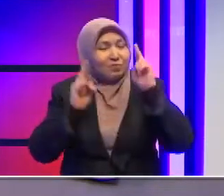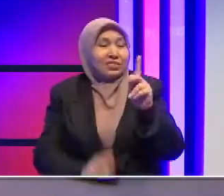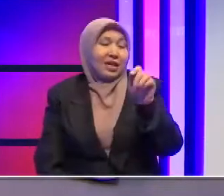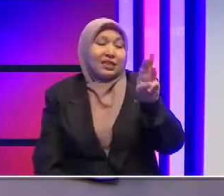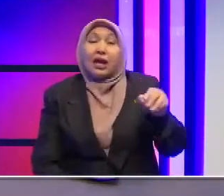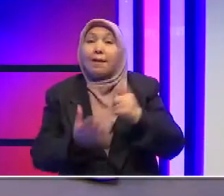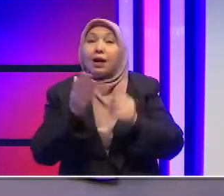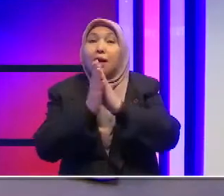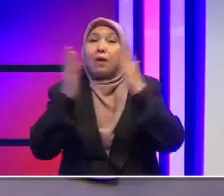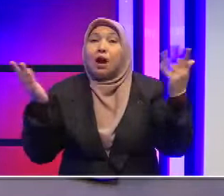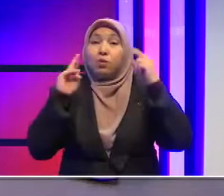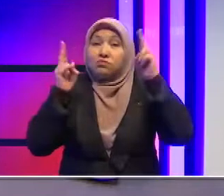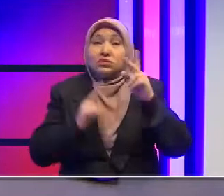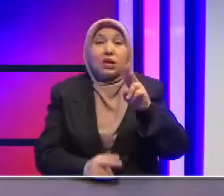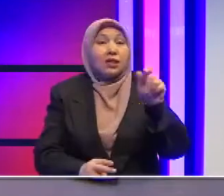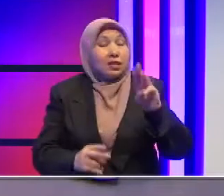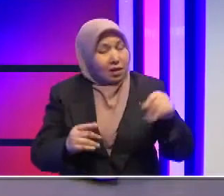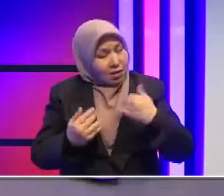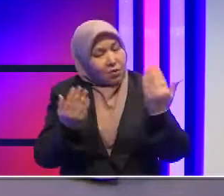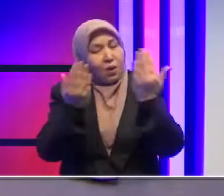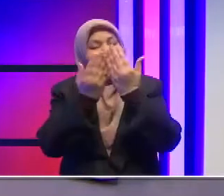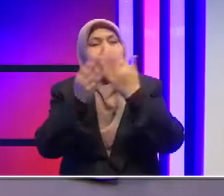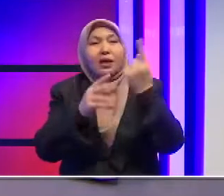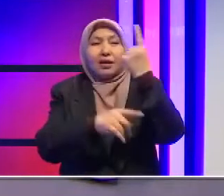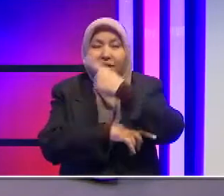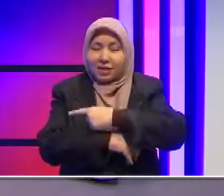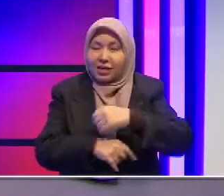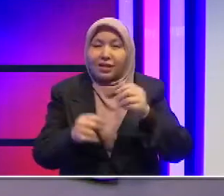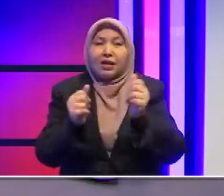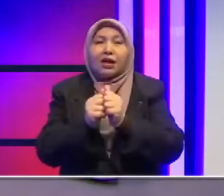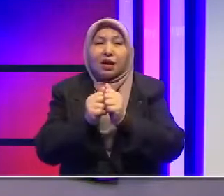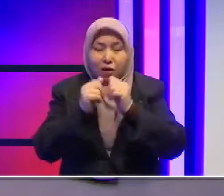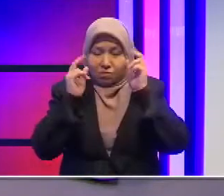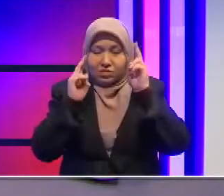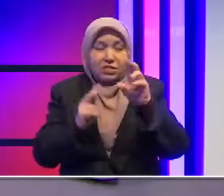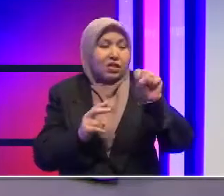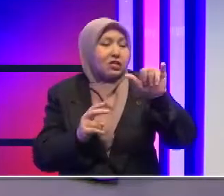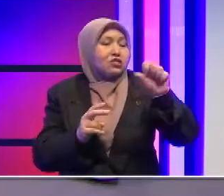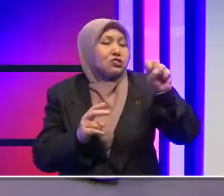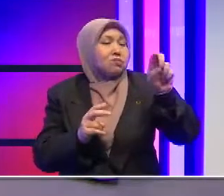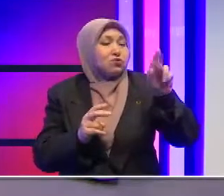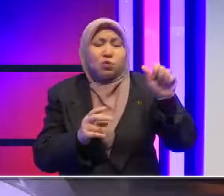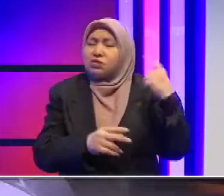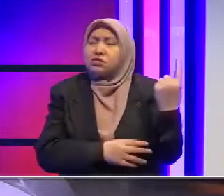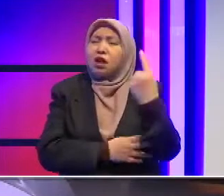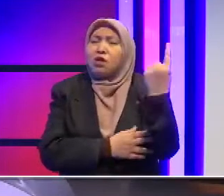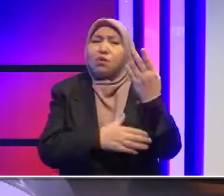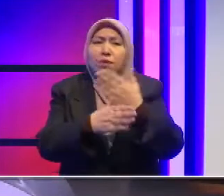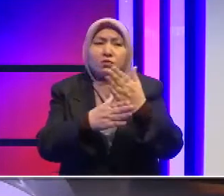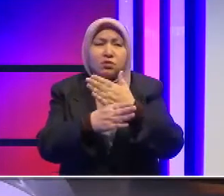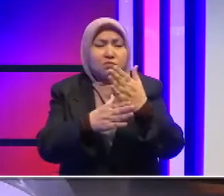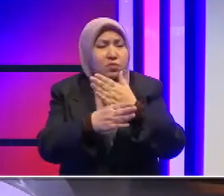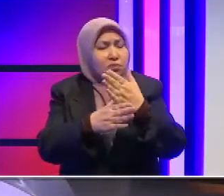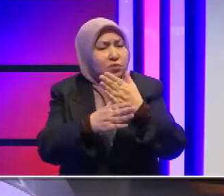Ustaz? Alhamdulillah baik Ustaz. Alhamdulillah Ustaz, kita bertuah hari ini bersama Ustaz Syamsul ya, yang selalu berkongsi dengan secara